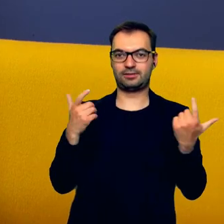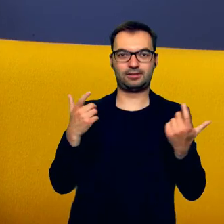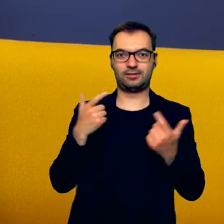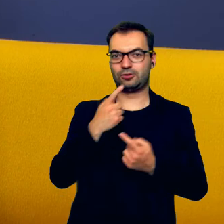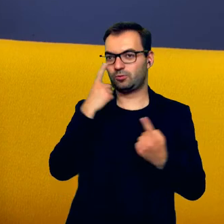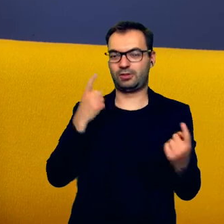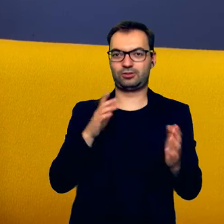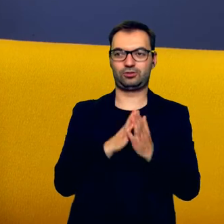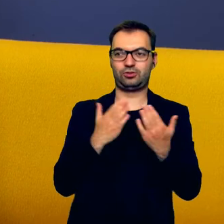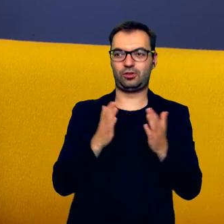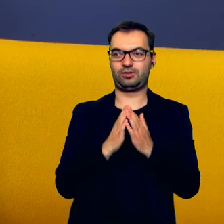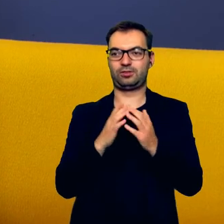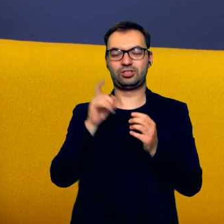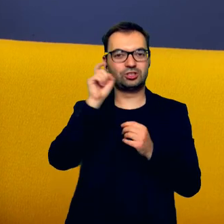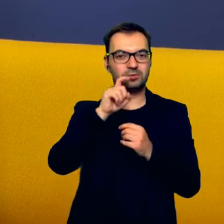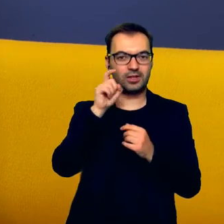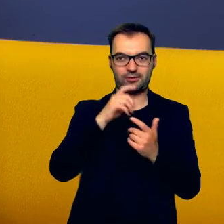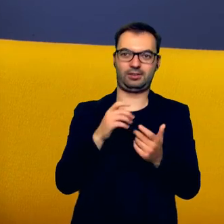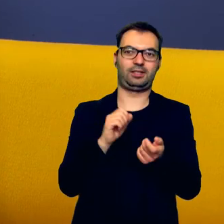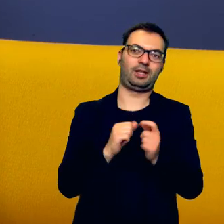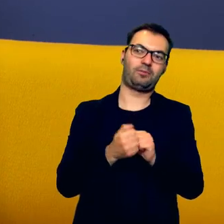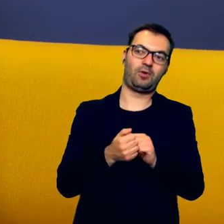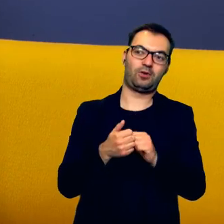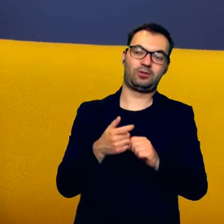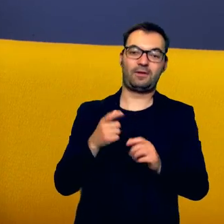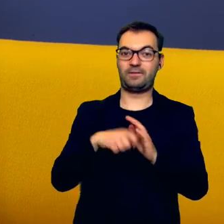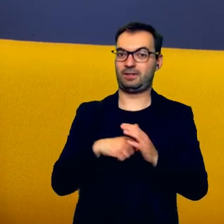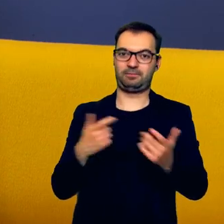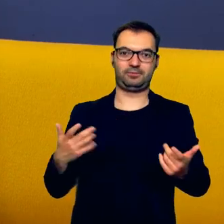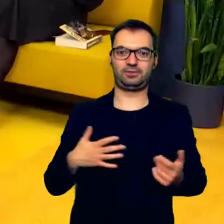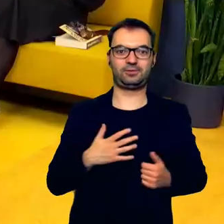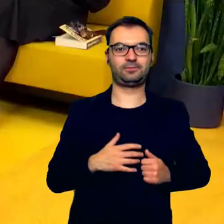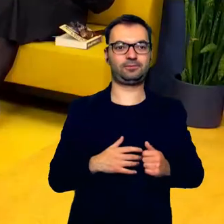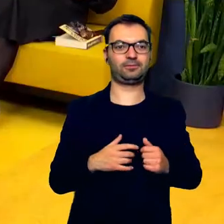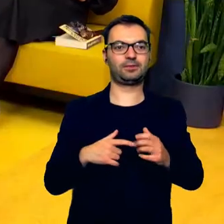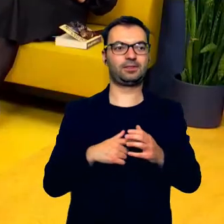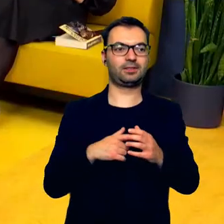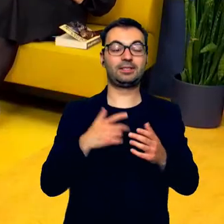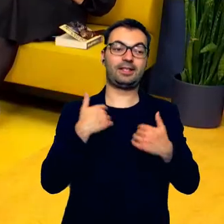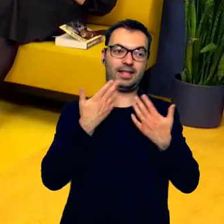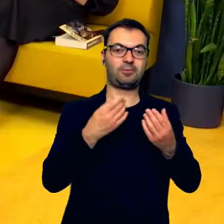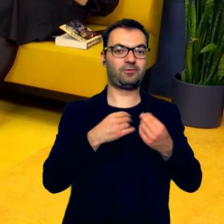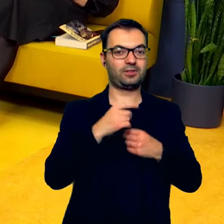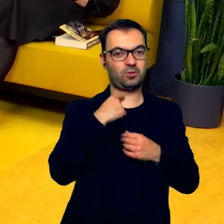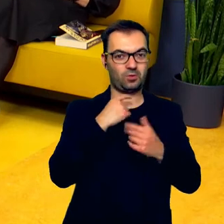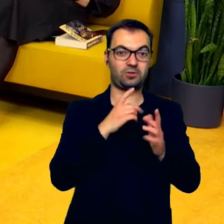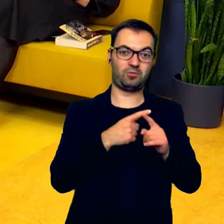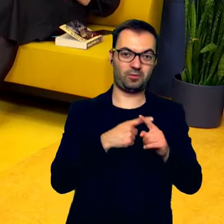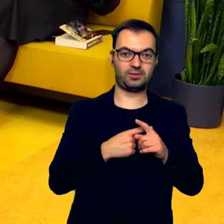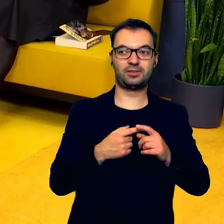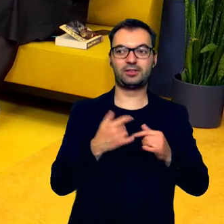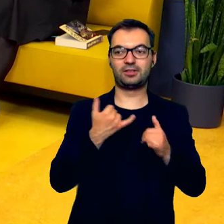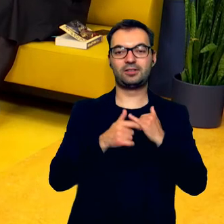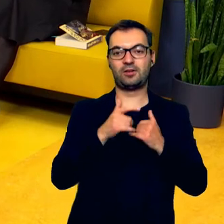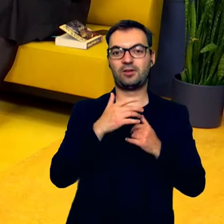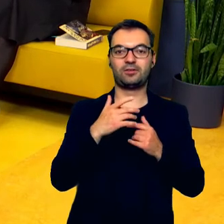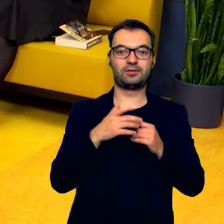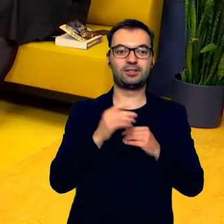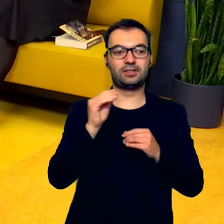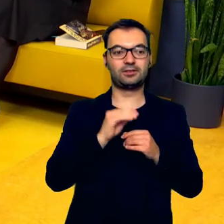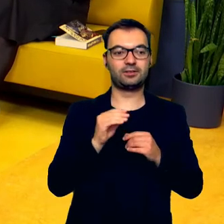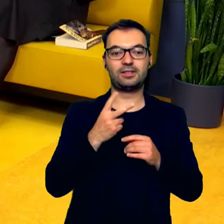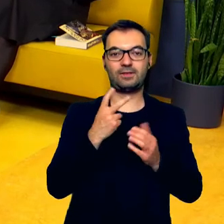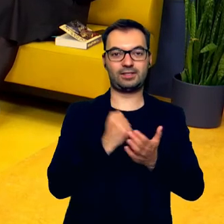jakiejś świetnej powieści szpiegowskiej albo bardzo dobrego filmu. No ale tutaj daje mu pan coraz więcej głosu. Skoro o tym mówimy, to